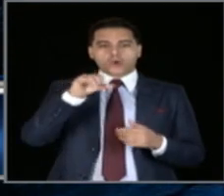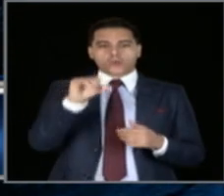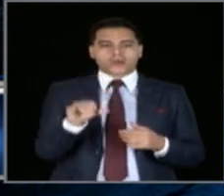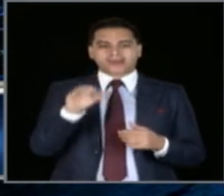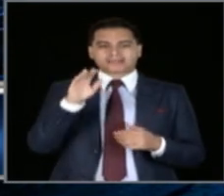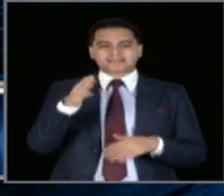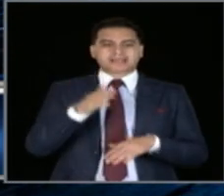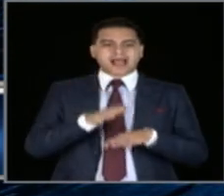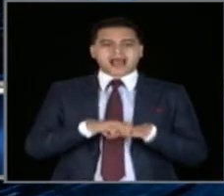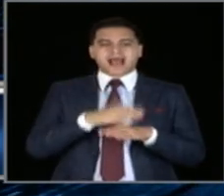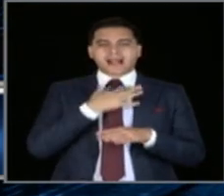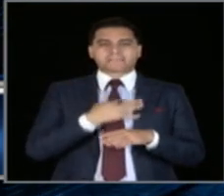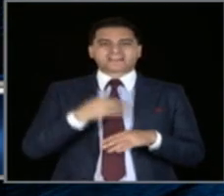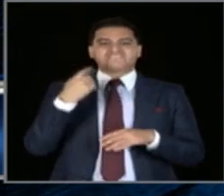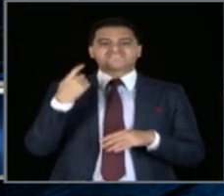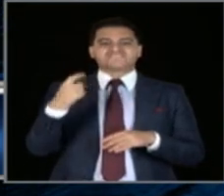ألعاب البحر المتوسط